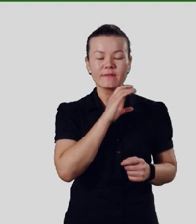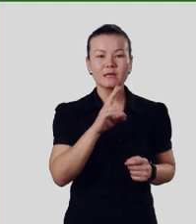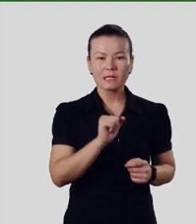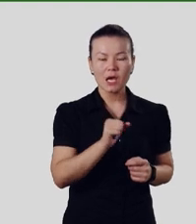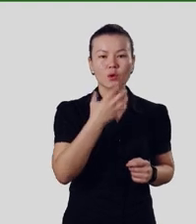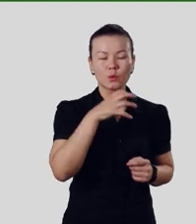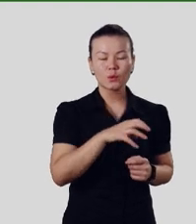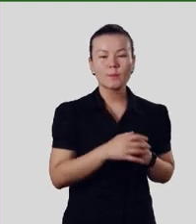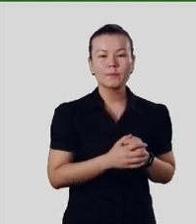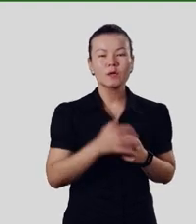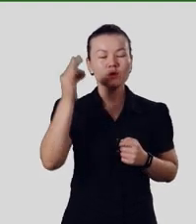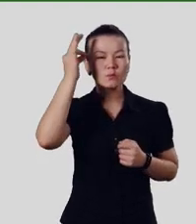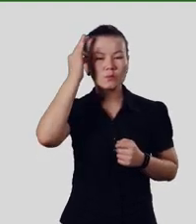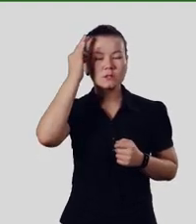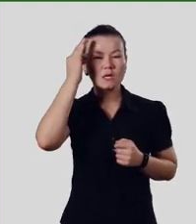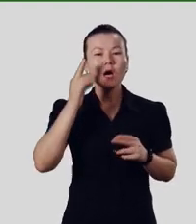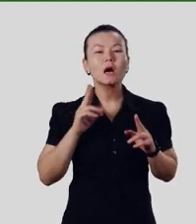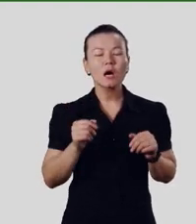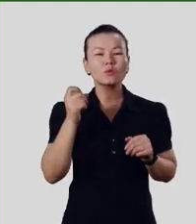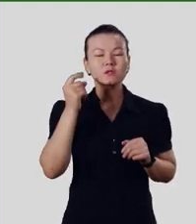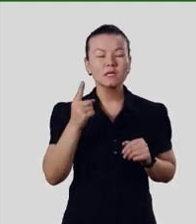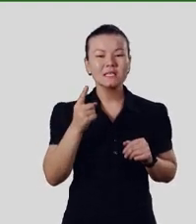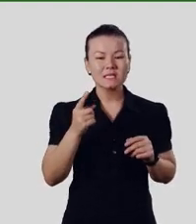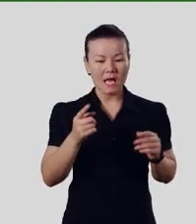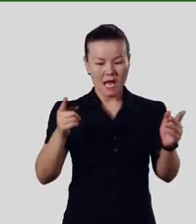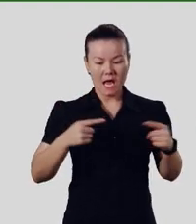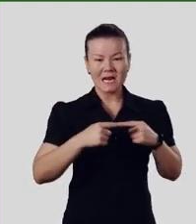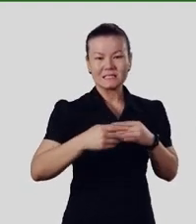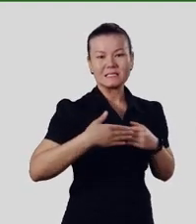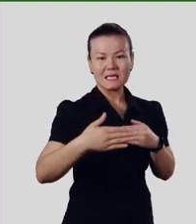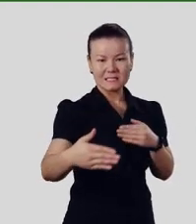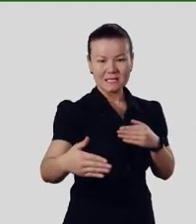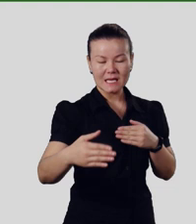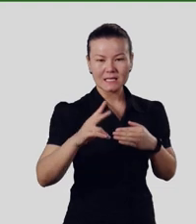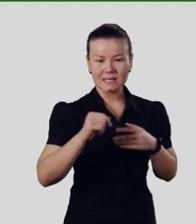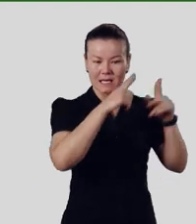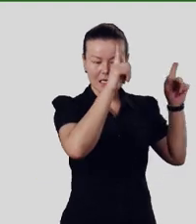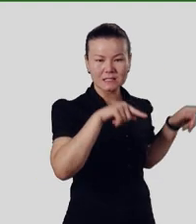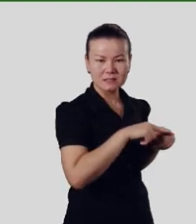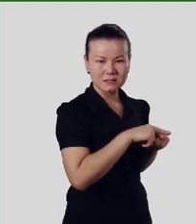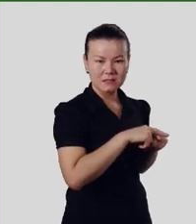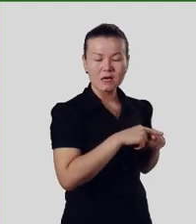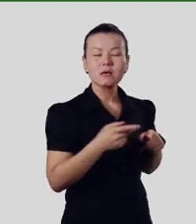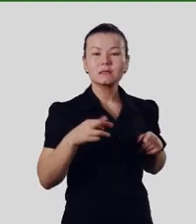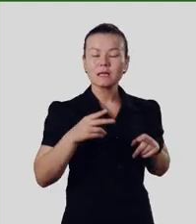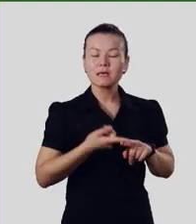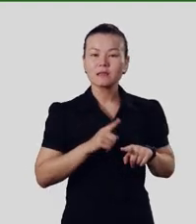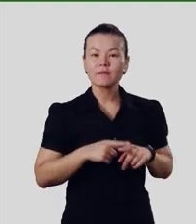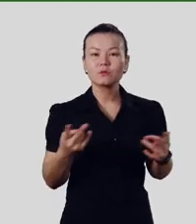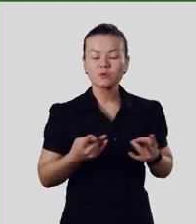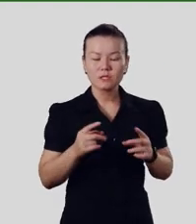юг. Вспомните, как определяется расстояние на карте. Для этого нам